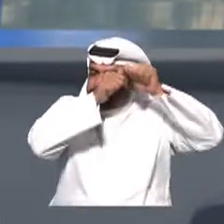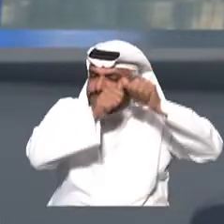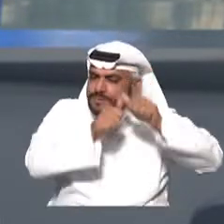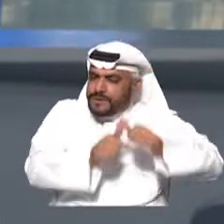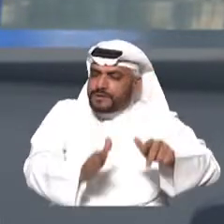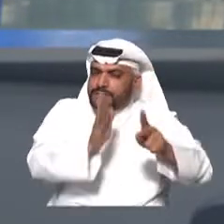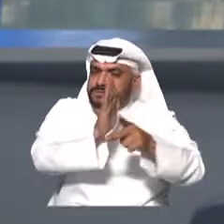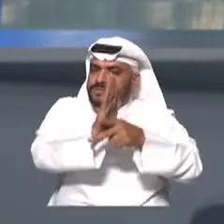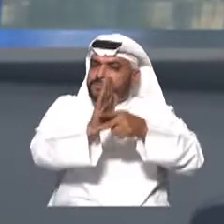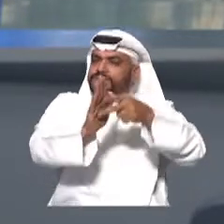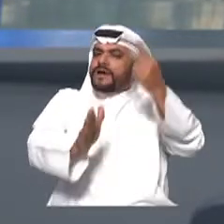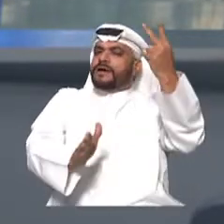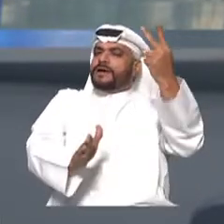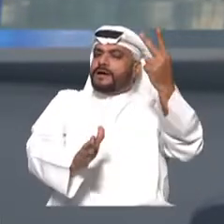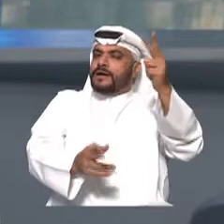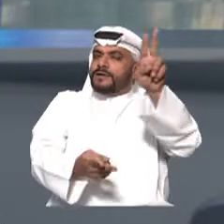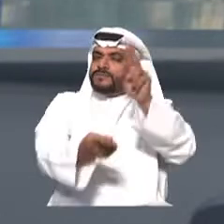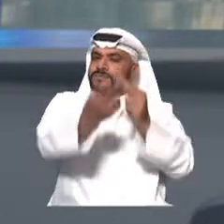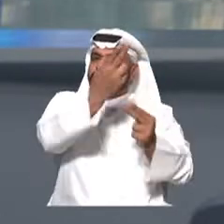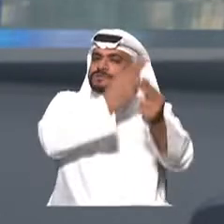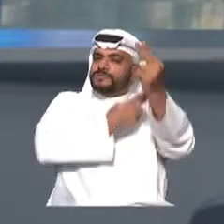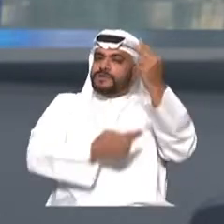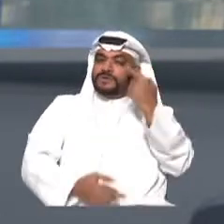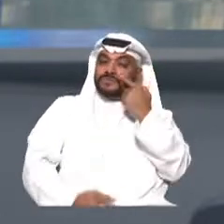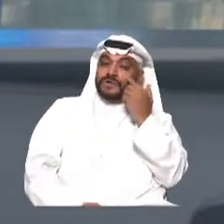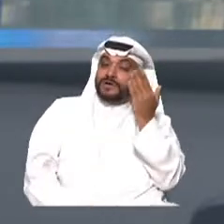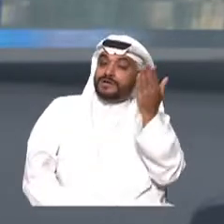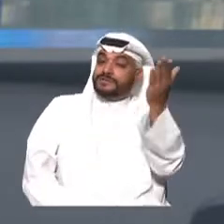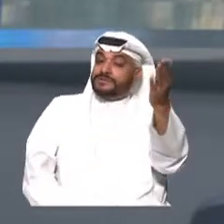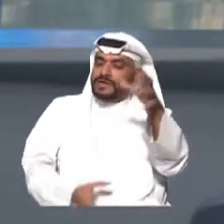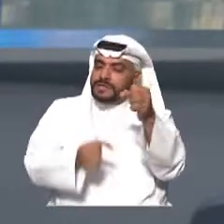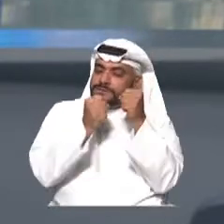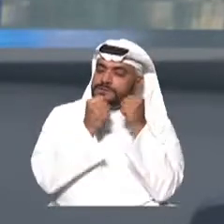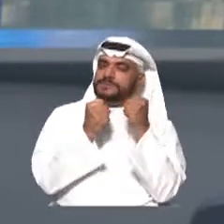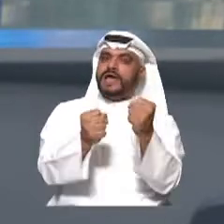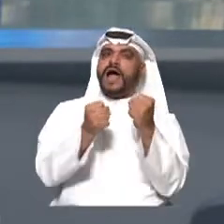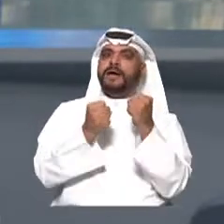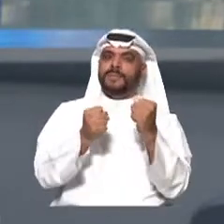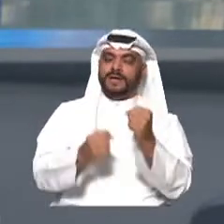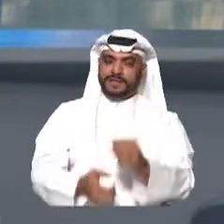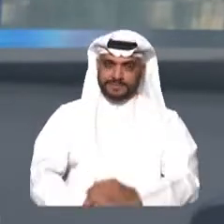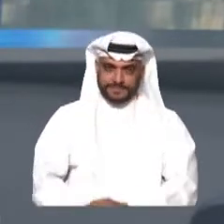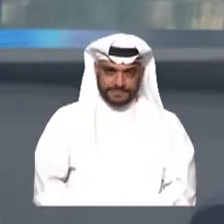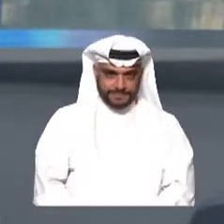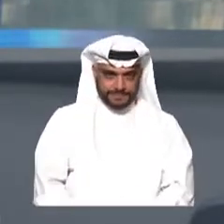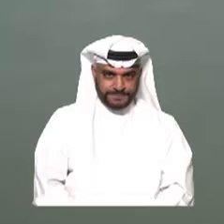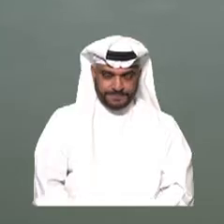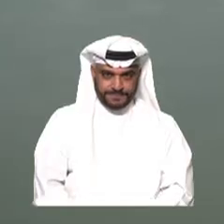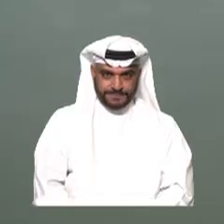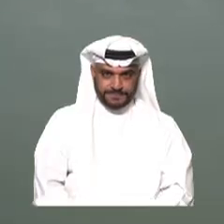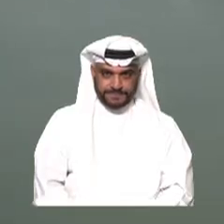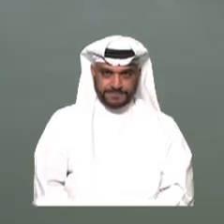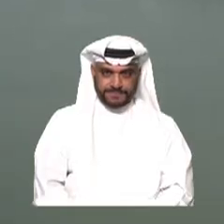لنستوقف التاريخ في لحظة عربية كانت عصيبة حاسمة.